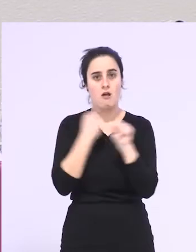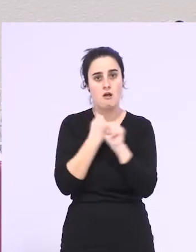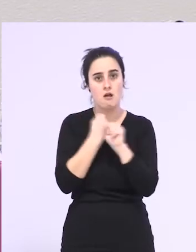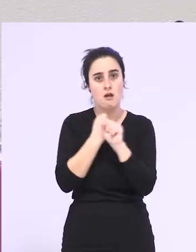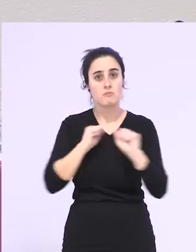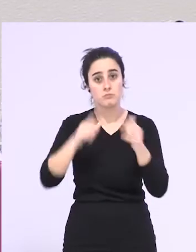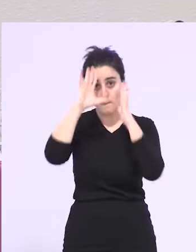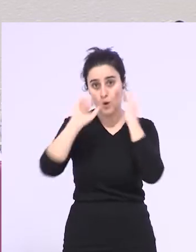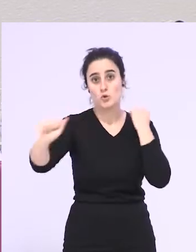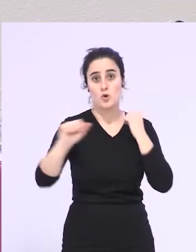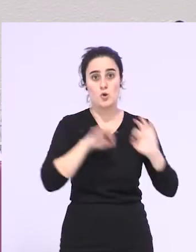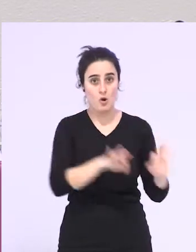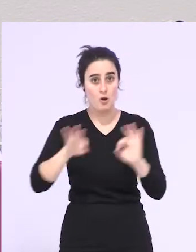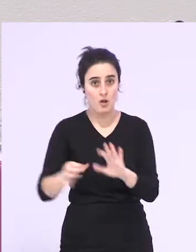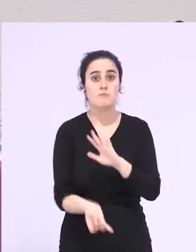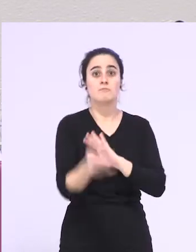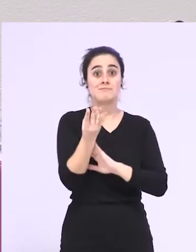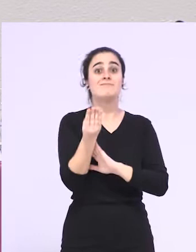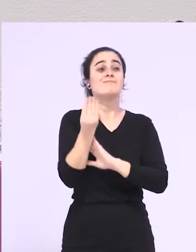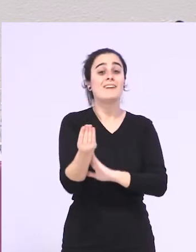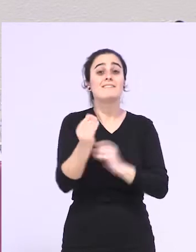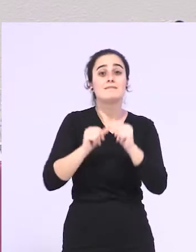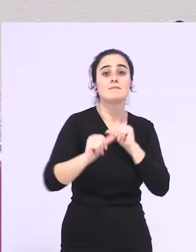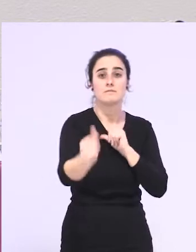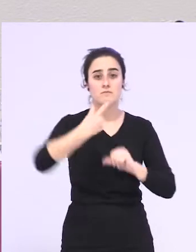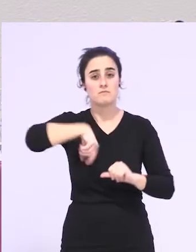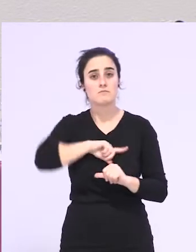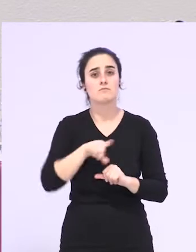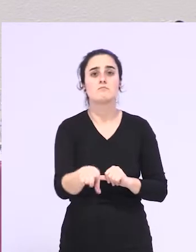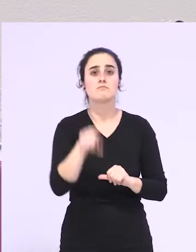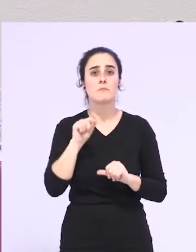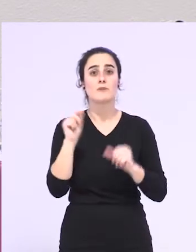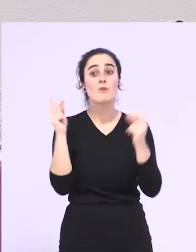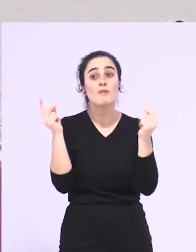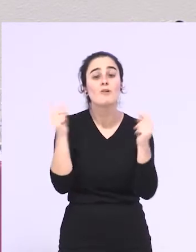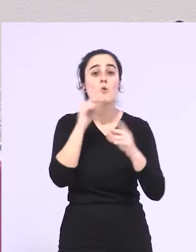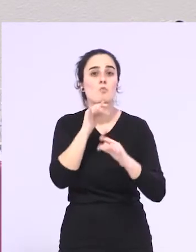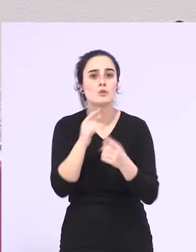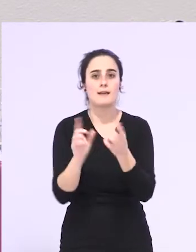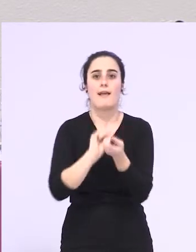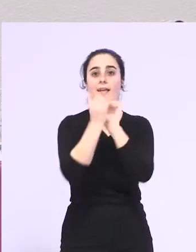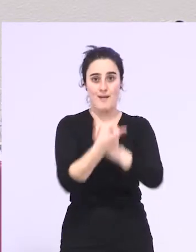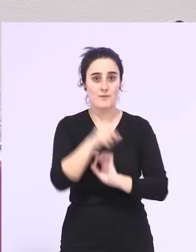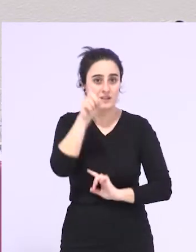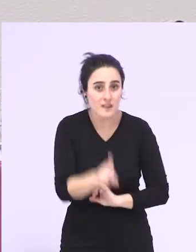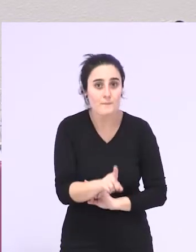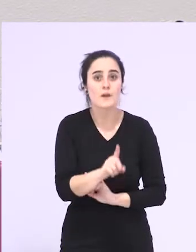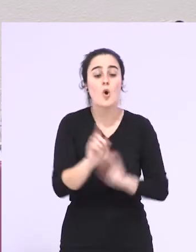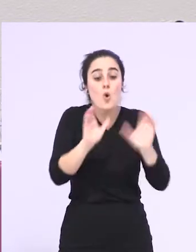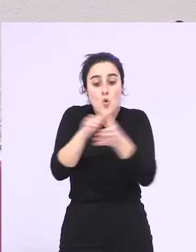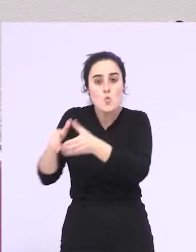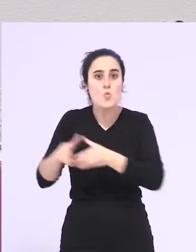bat egin genuen, artika aurrera, lortu dugu txarangen musikak aldatzea, hainbat kuadrilek